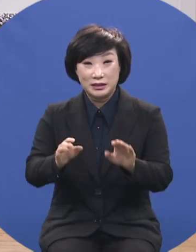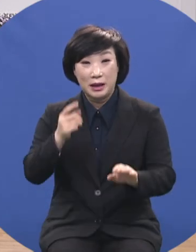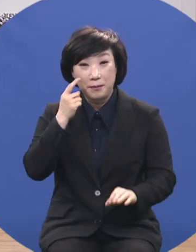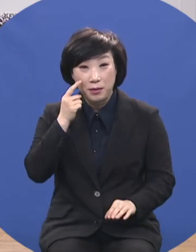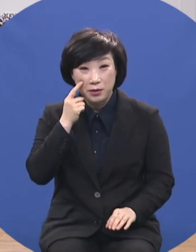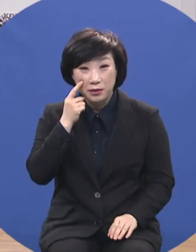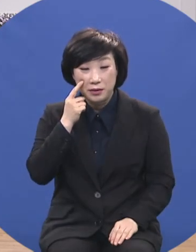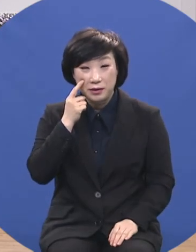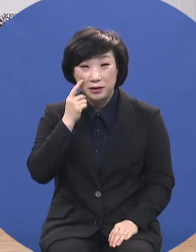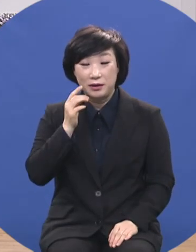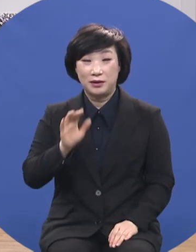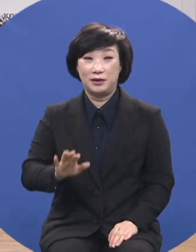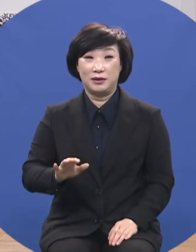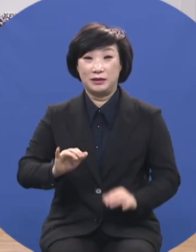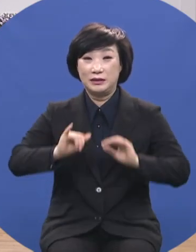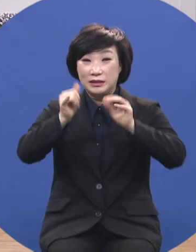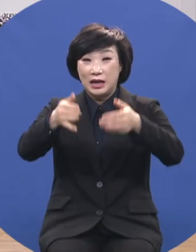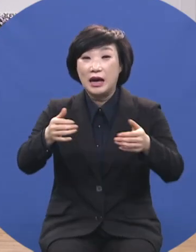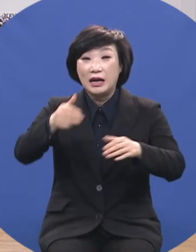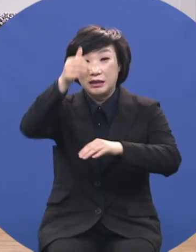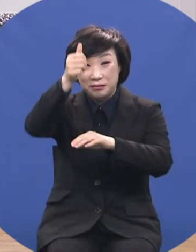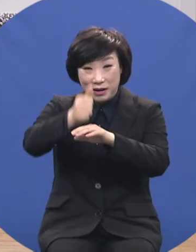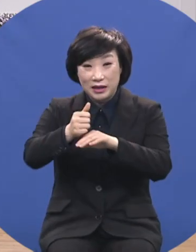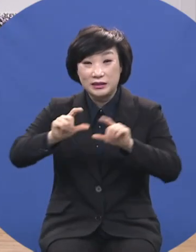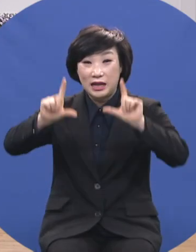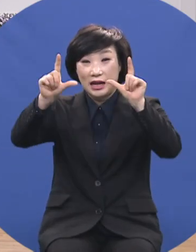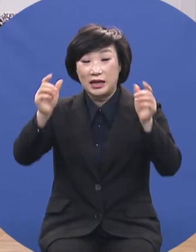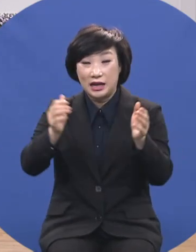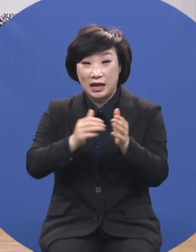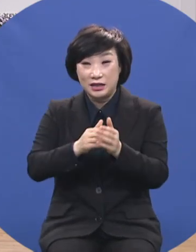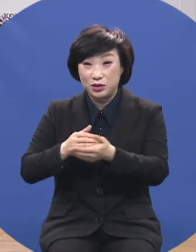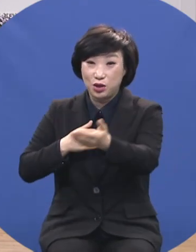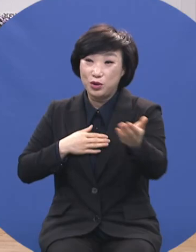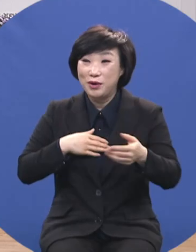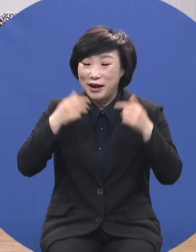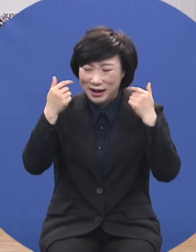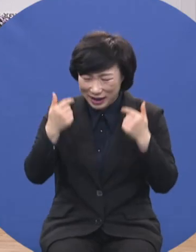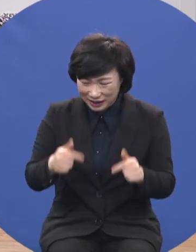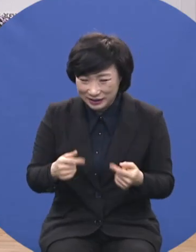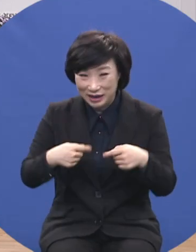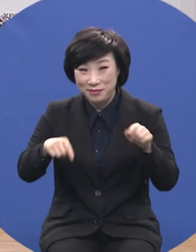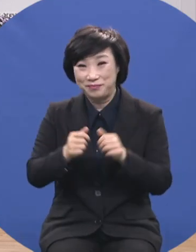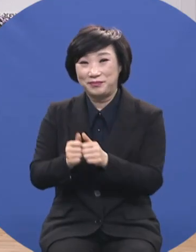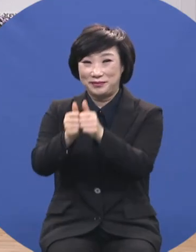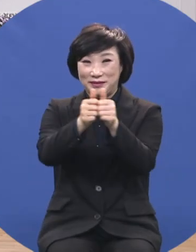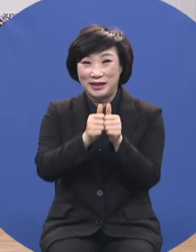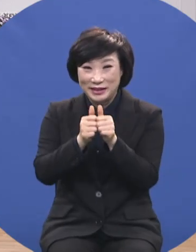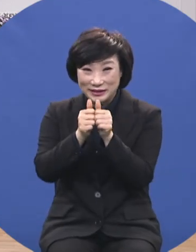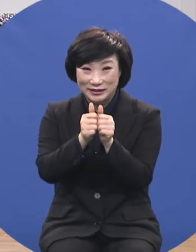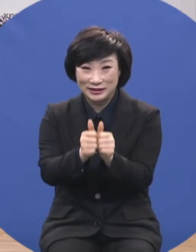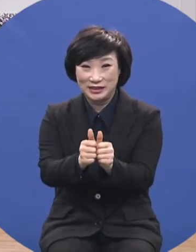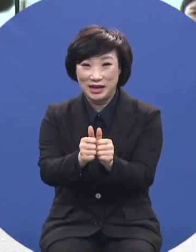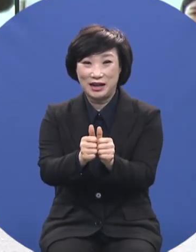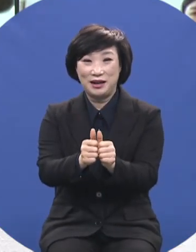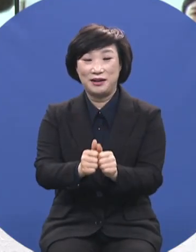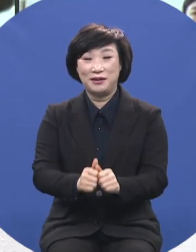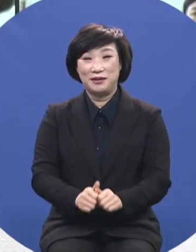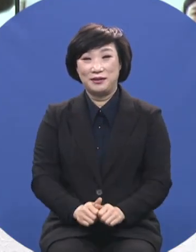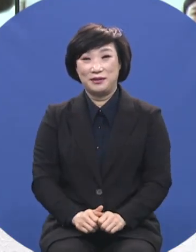볼지어다 세상 끝날까지 너희와 항상 함께 있으리라.